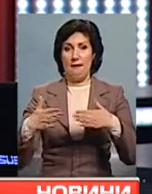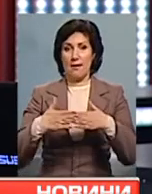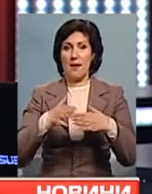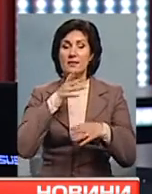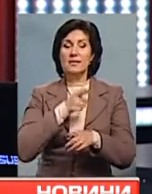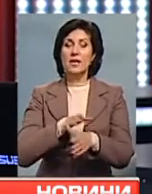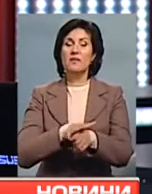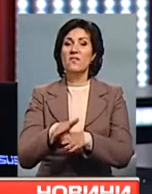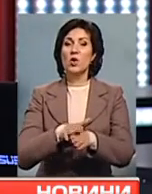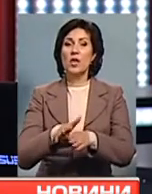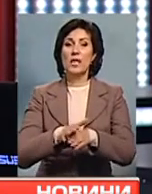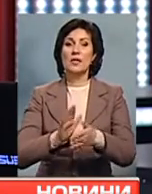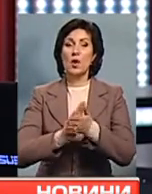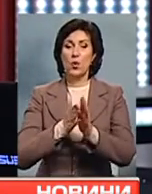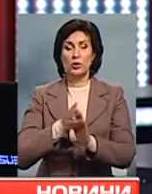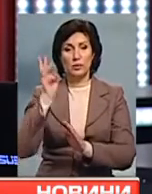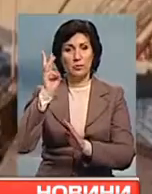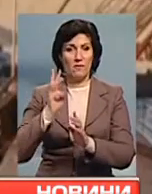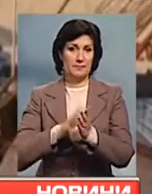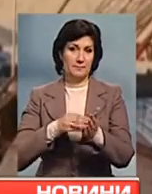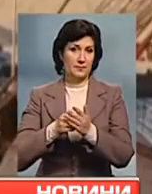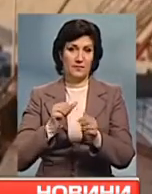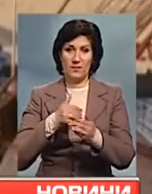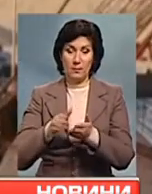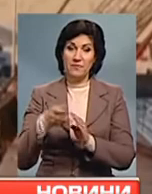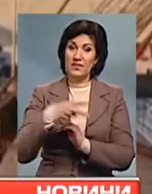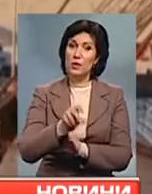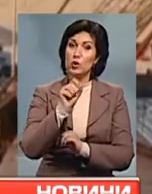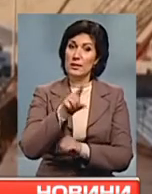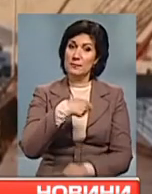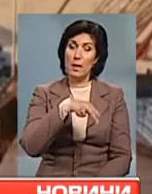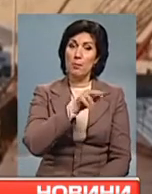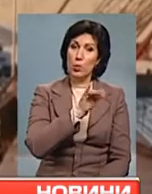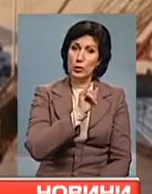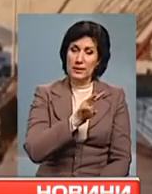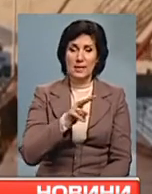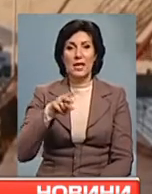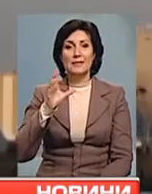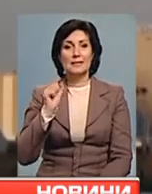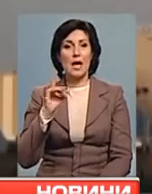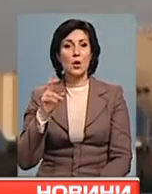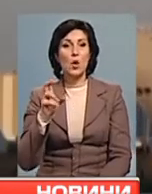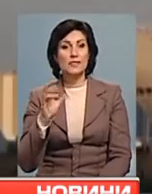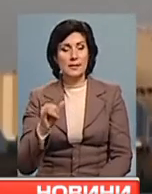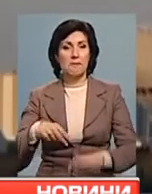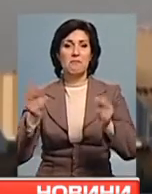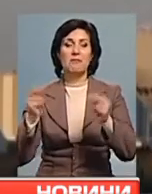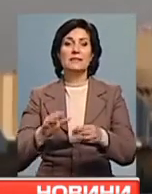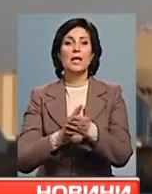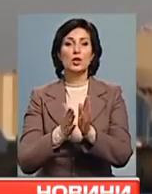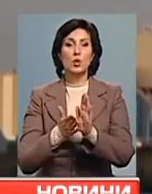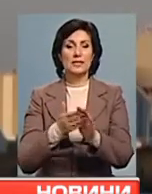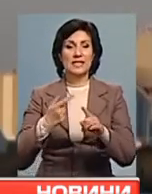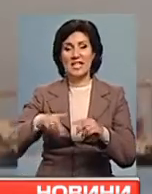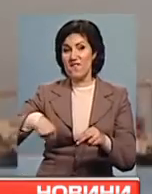термін виконання угоди дипломат називати відмовився. 2011-го президенти Володимир Путін і Ніколя Саркозі підписали договір,